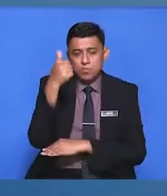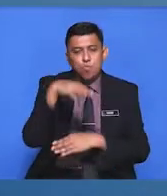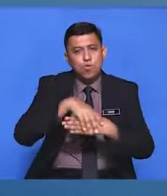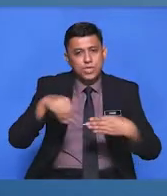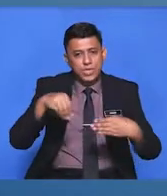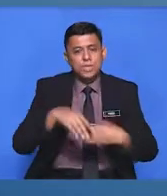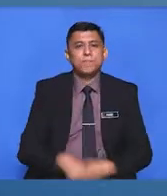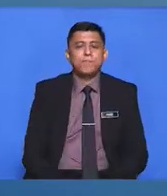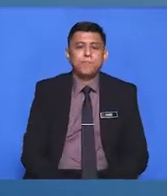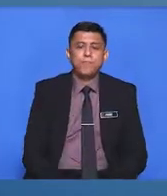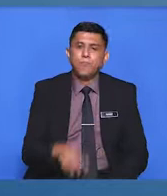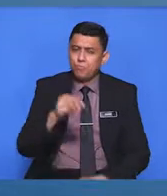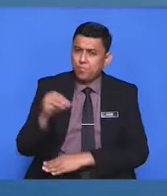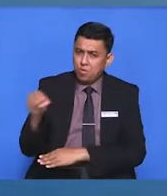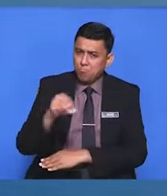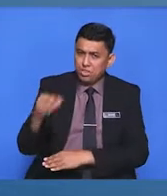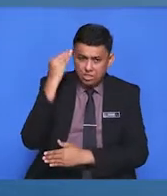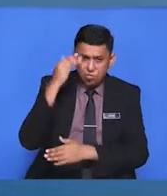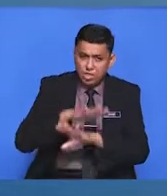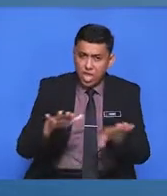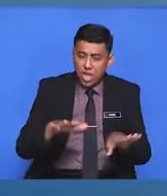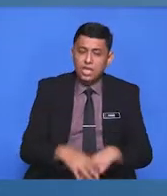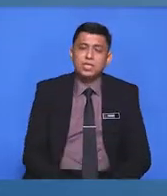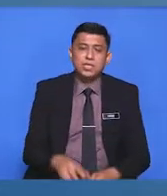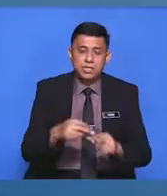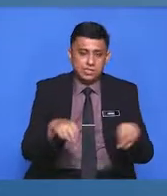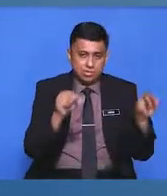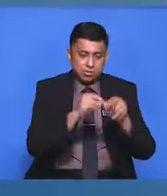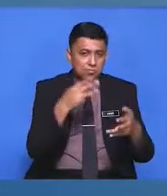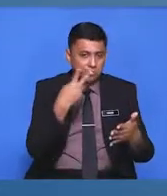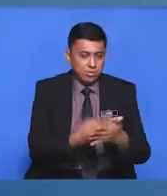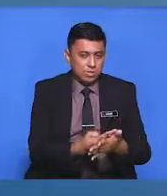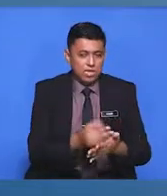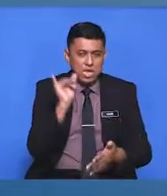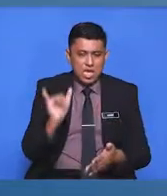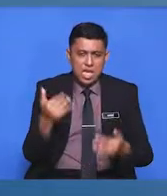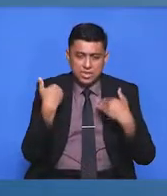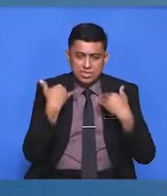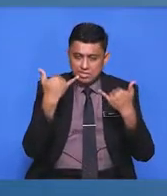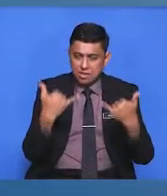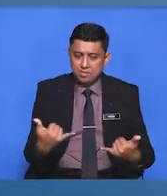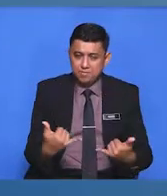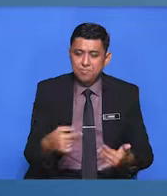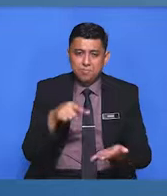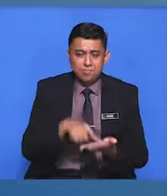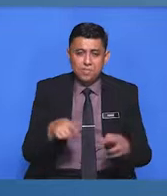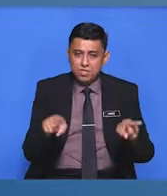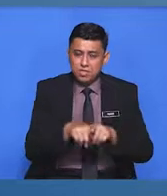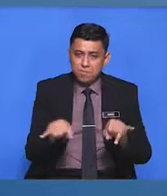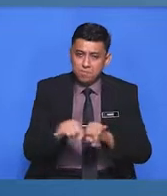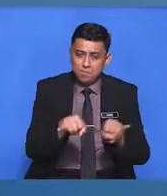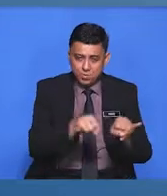RM10. Murid-murid nak tahu tak? Nilai wang yang cikgu ada sekarang ini sama